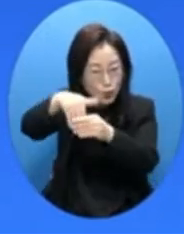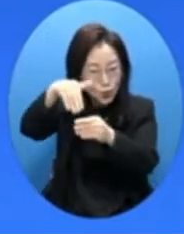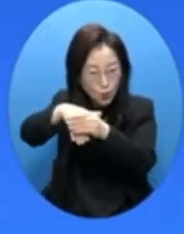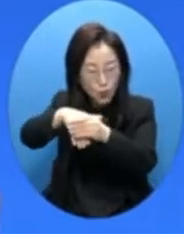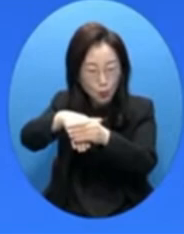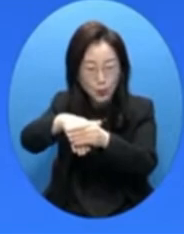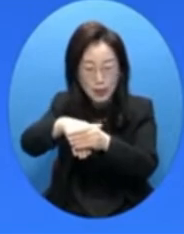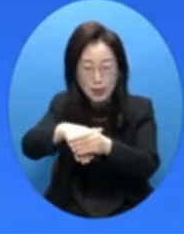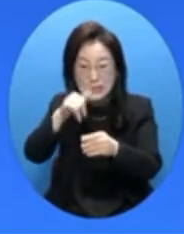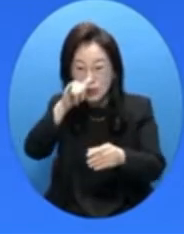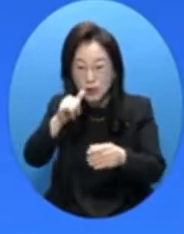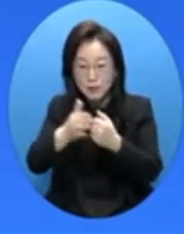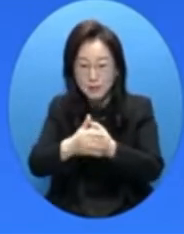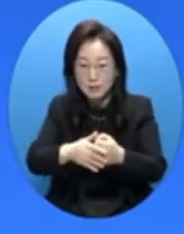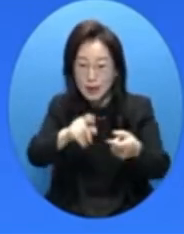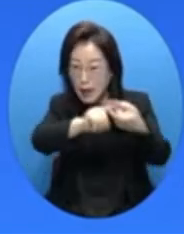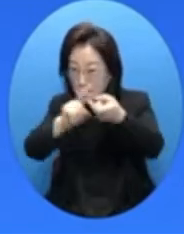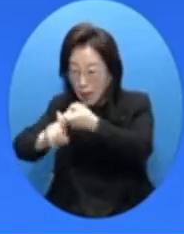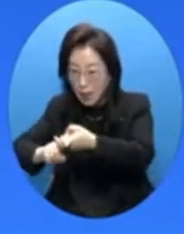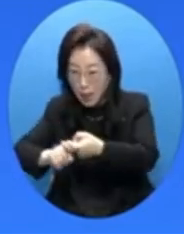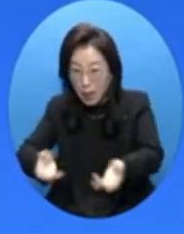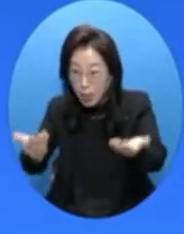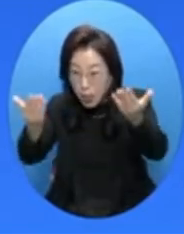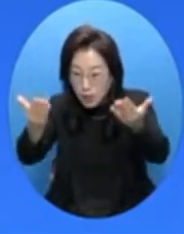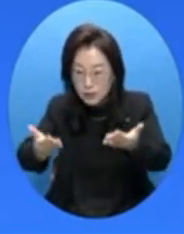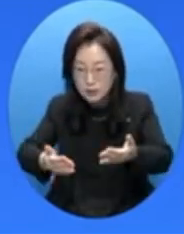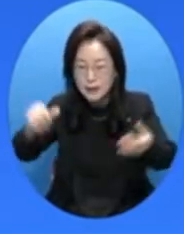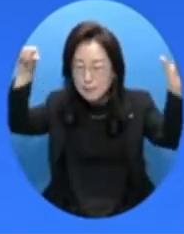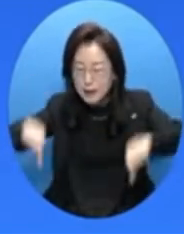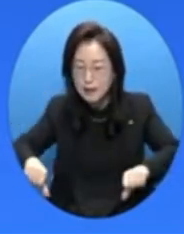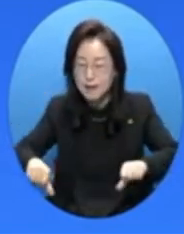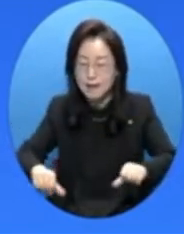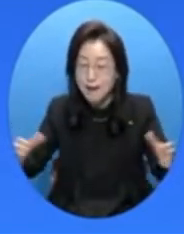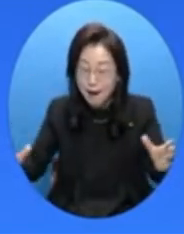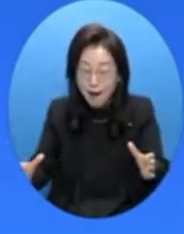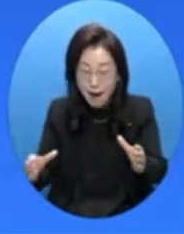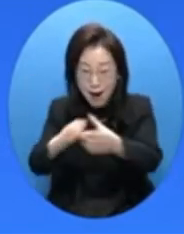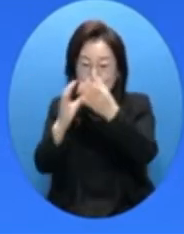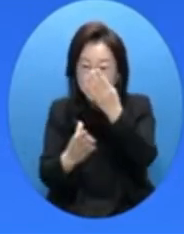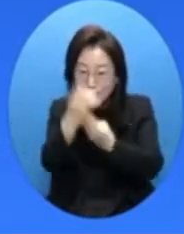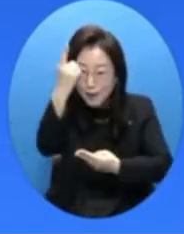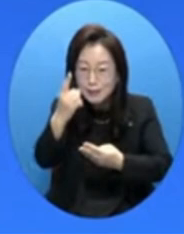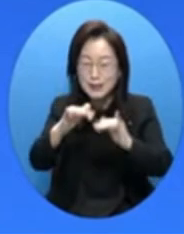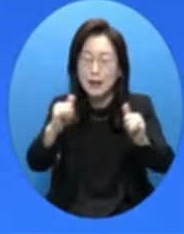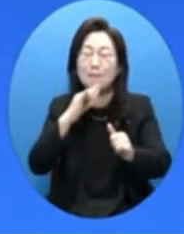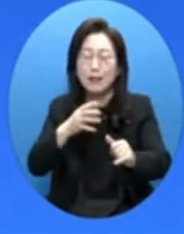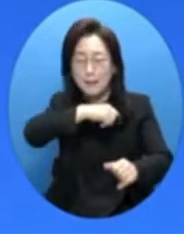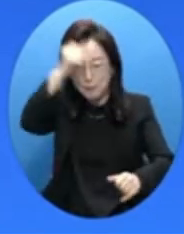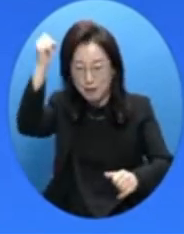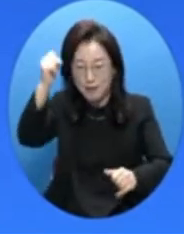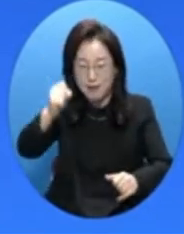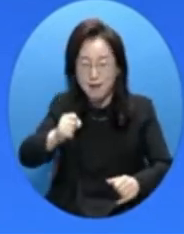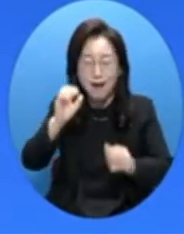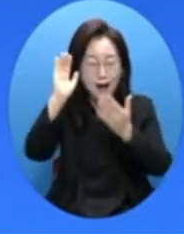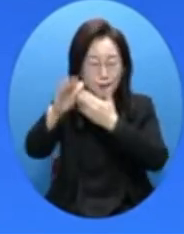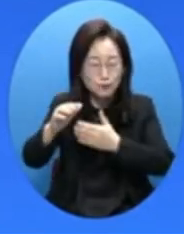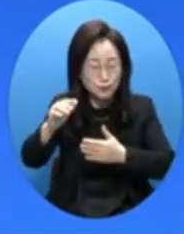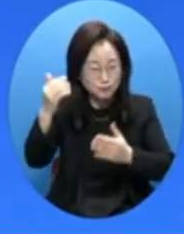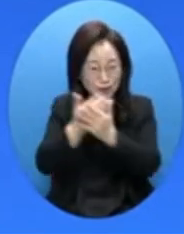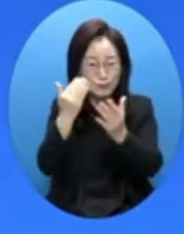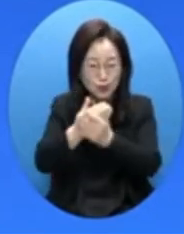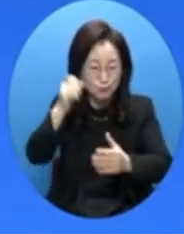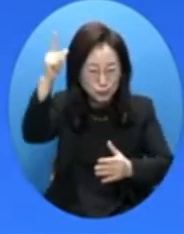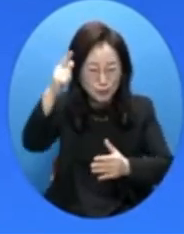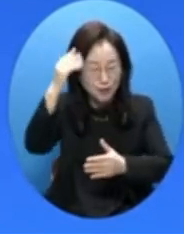사람은 다 떨어지고 화합하는 사람들이 뽑혀져서 대한민국을 화병신으로 하나로 만들고 위대한 하게 하여